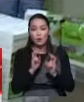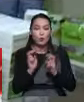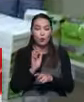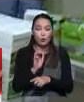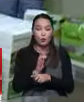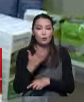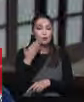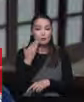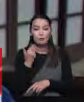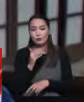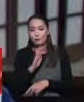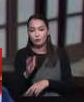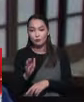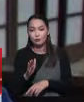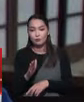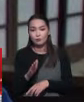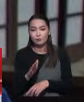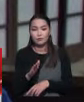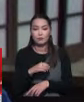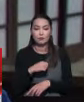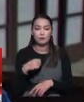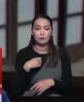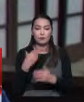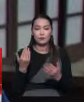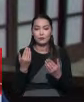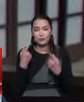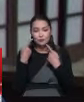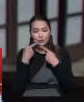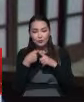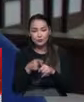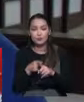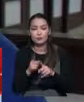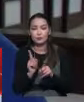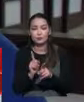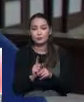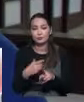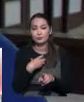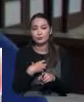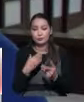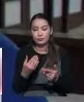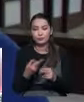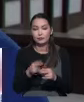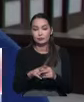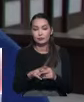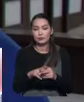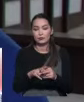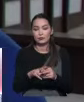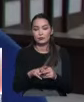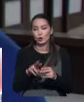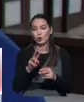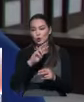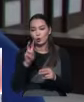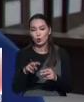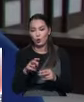оңай соқпайын деп тұр. Ең арзан құрал жабдық маркировкаға керек. 100 мың доллардан басталады. Одан кейін 30